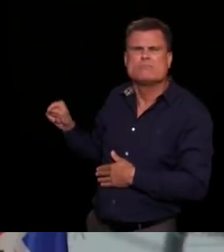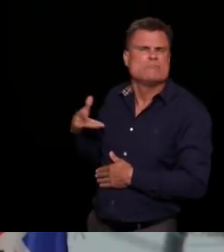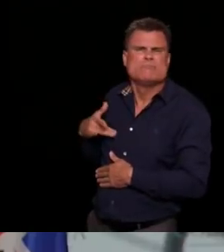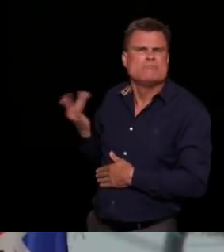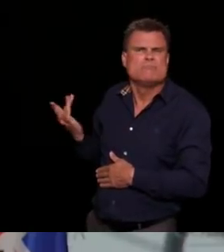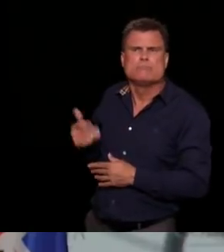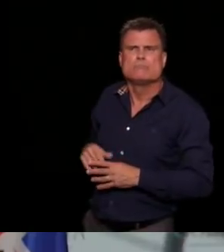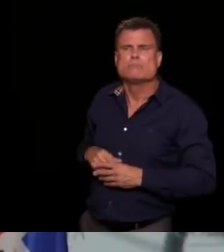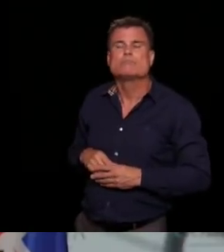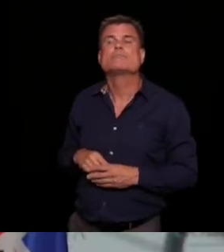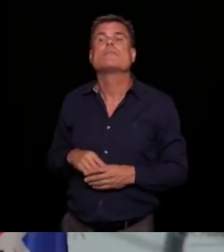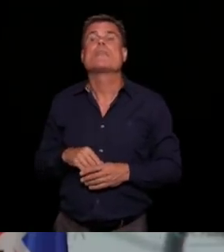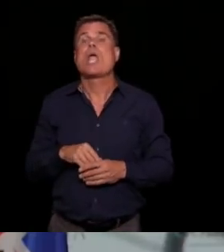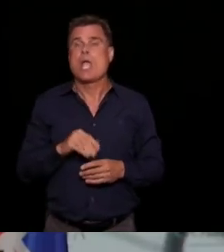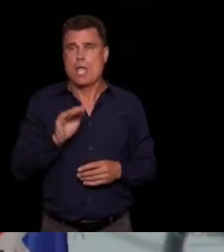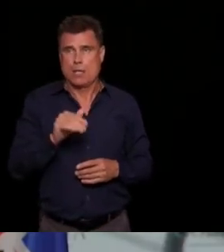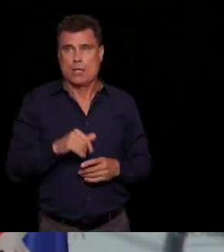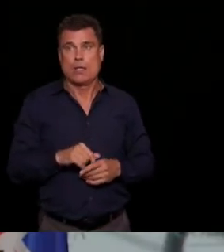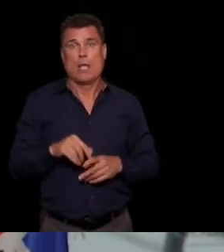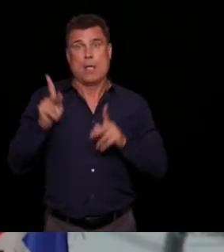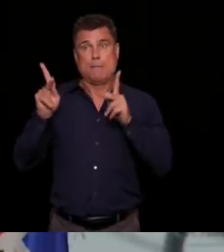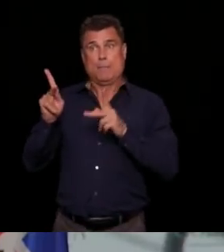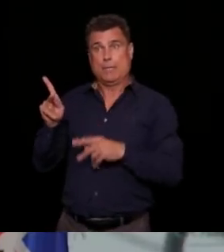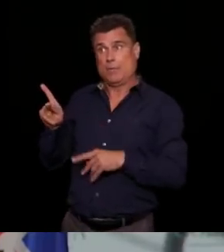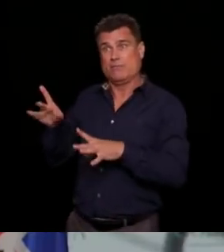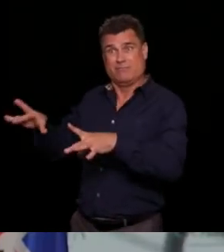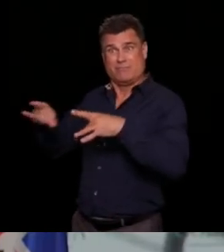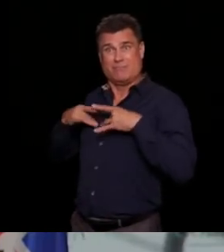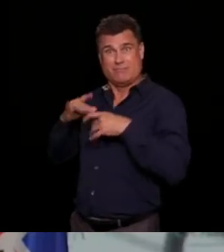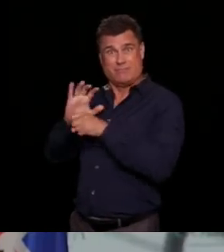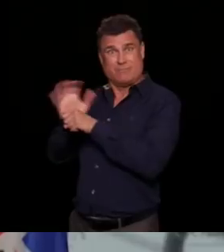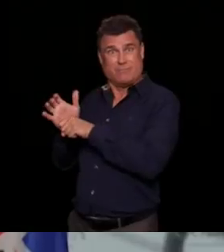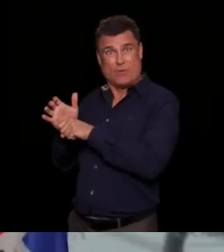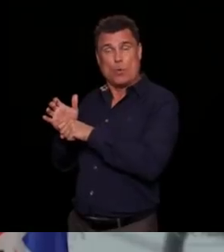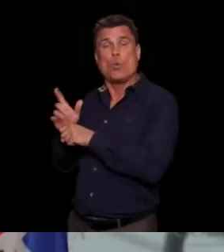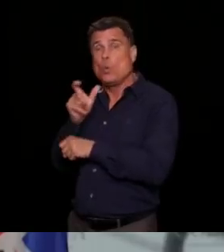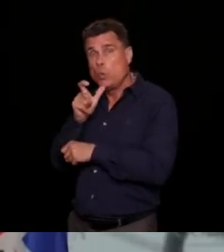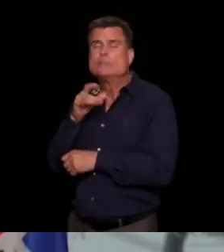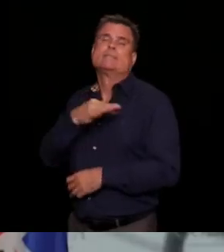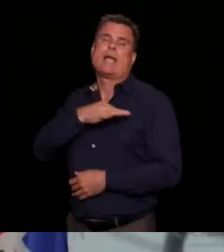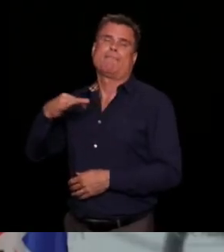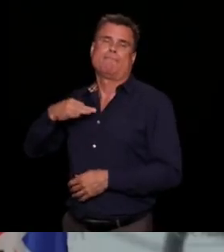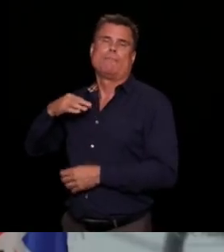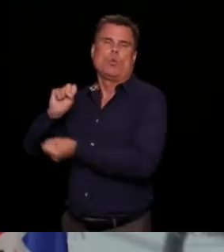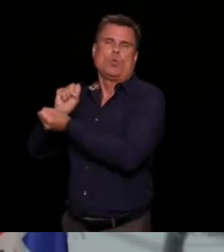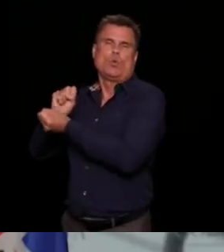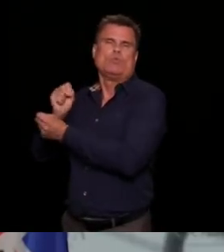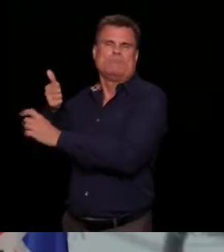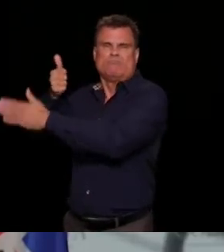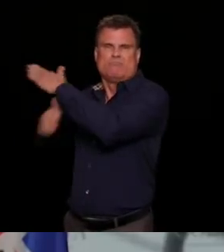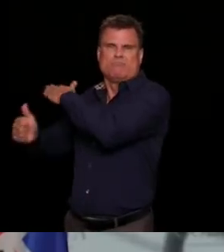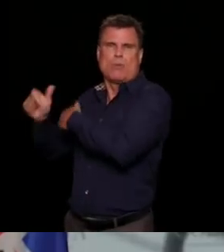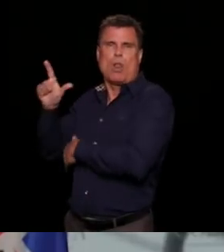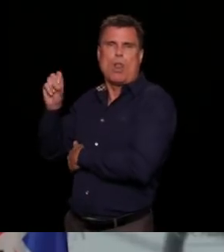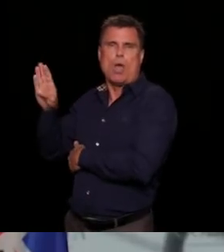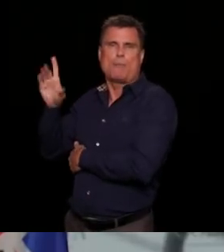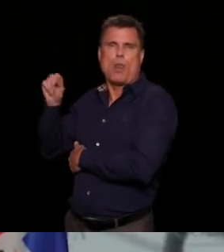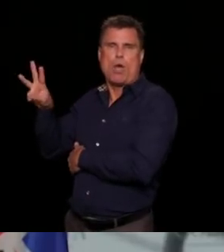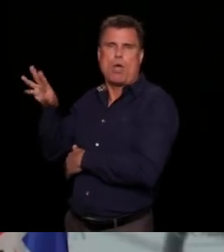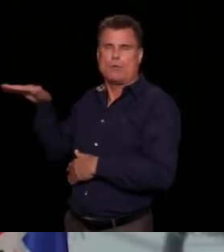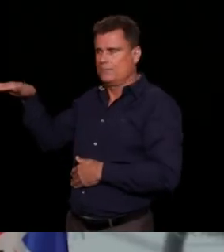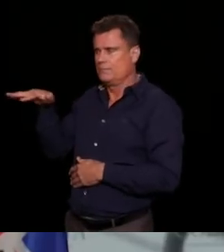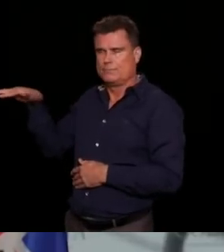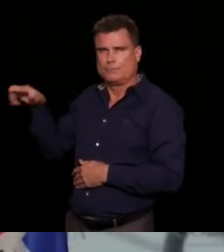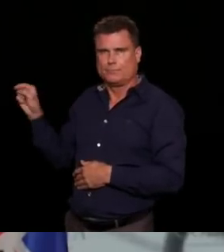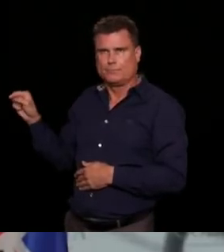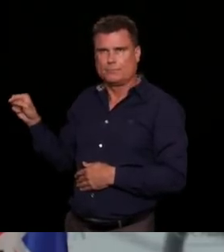this point, the individuals who are identified are staff at this warehouse. Should there be changes to that, I can certainly update you